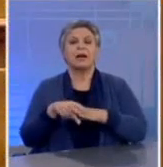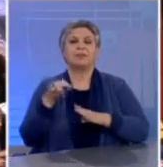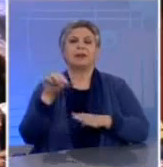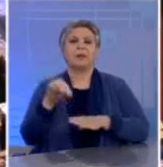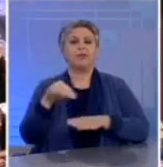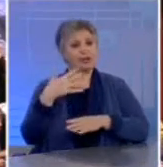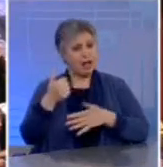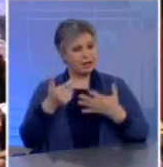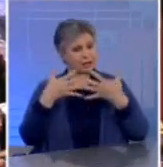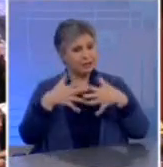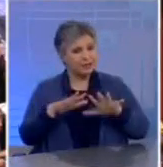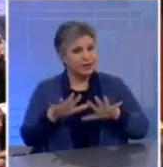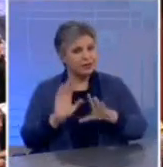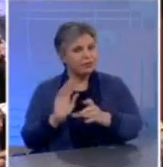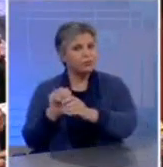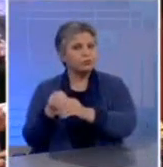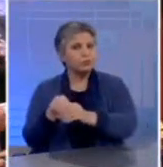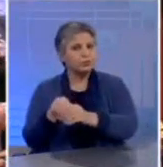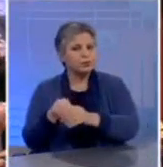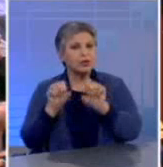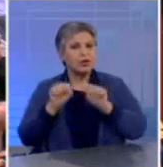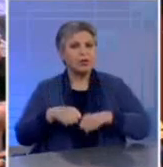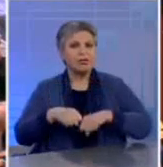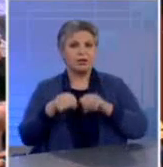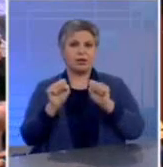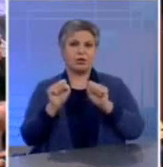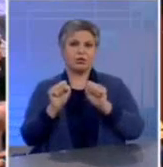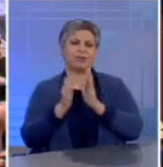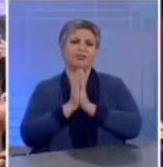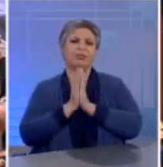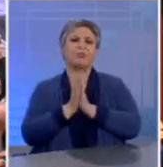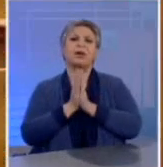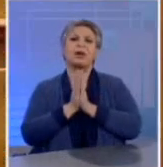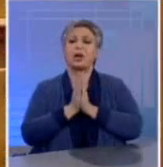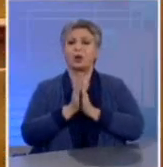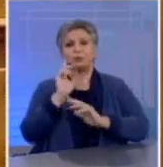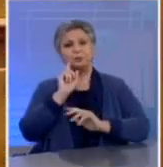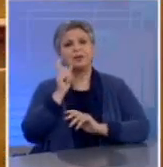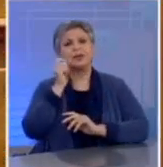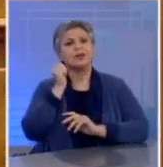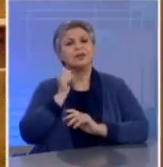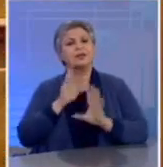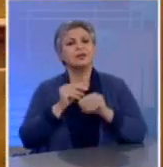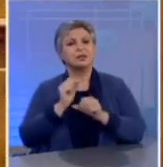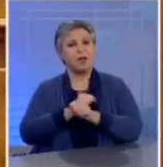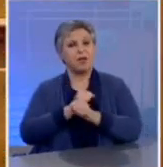Δεν είναι τρόπος αυτός. Καθίστε κάτω, σας παρακαλώ. Καθίστε κάτω. Κύριοι συνάδελφοι, λοιπόν,